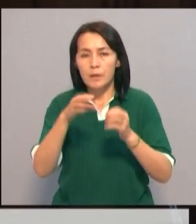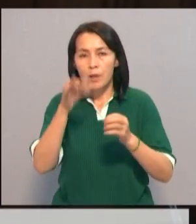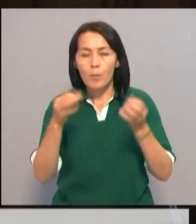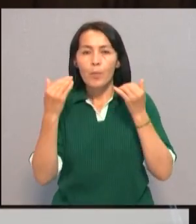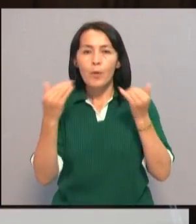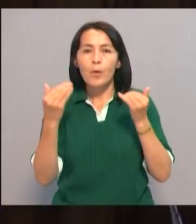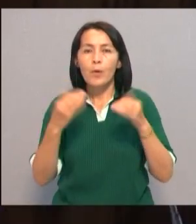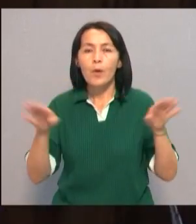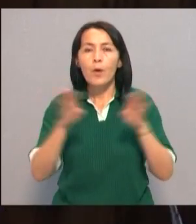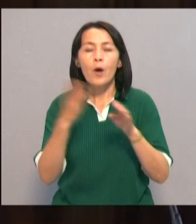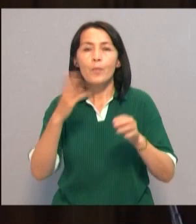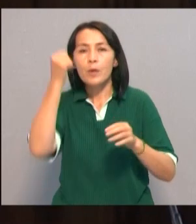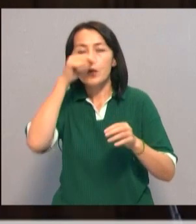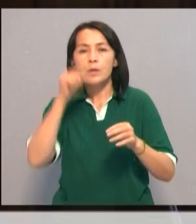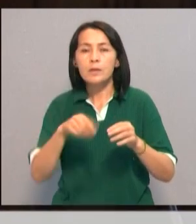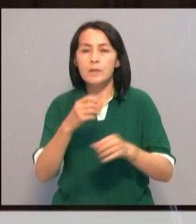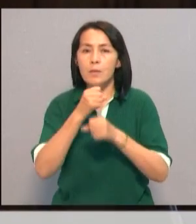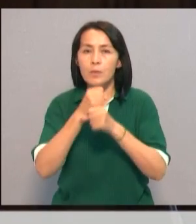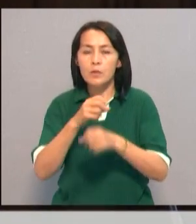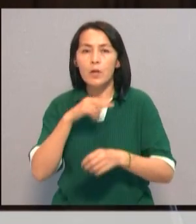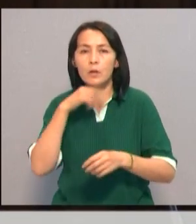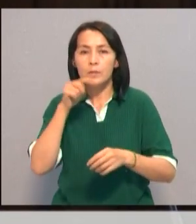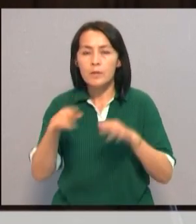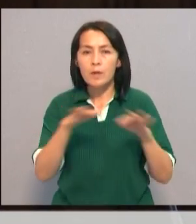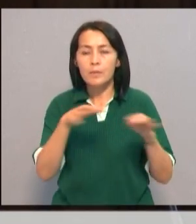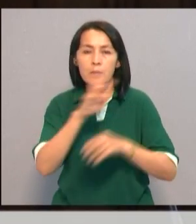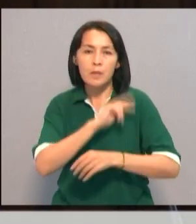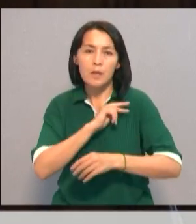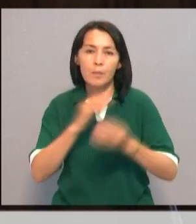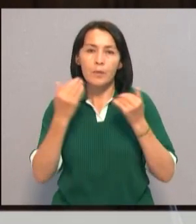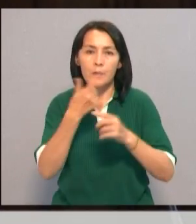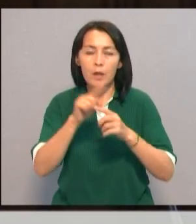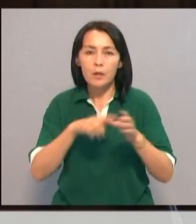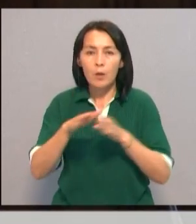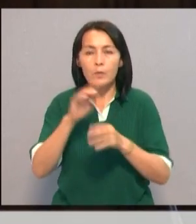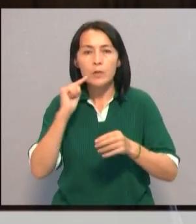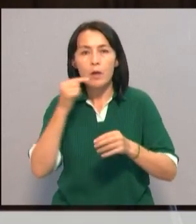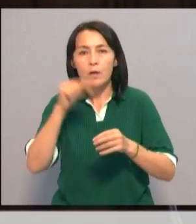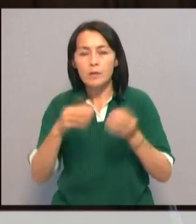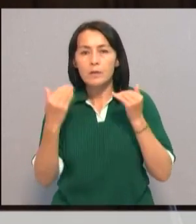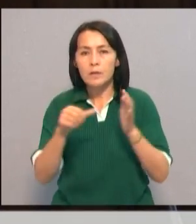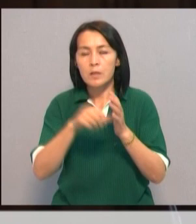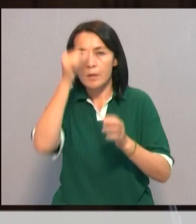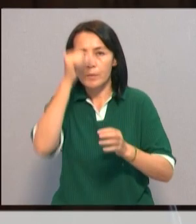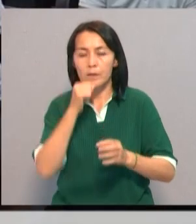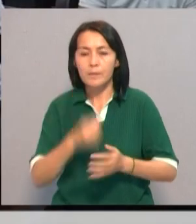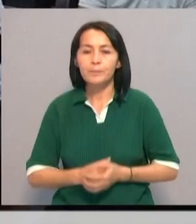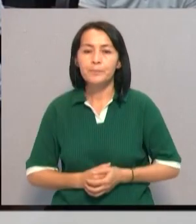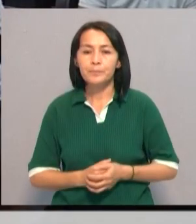25,9%. По сравнению с прошлым годом мы строго следим за профилактическими работами. Это в общей сложности показатель 6 месяцев.